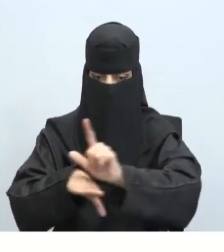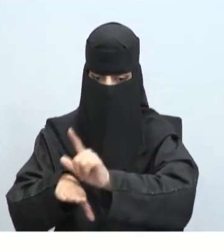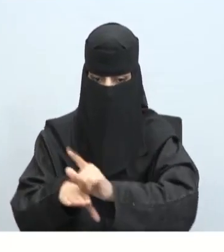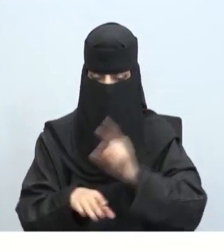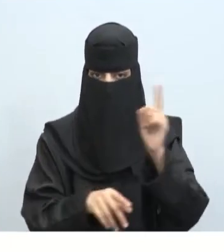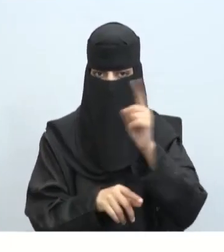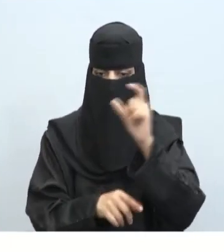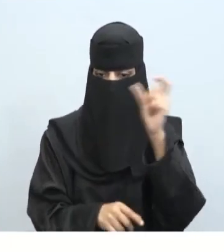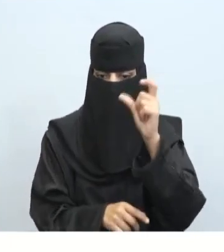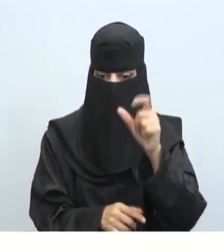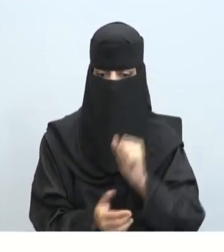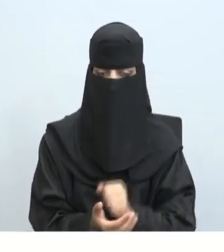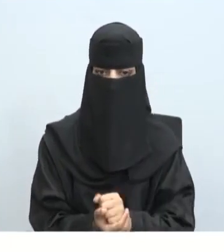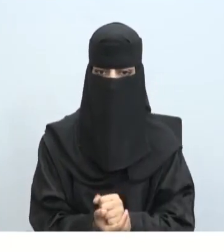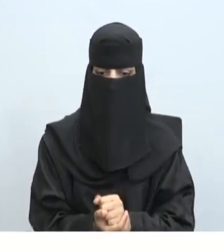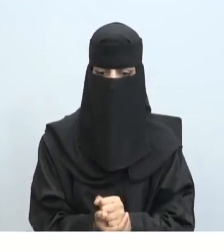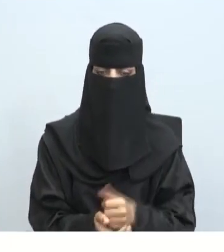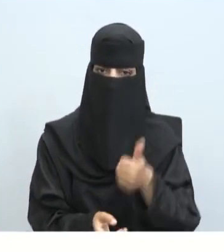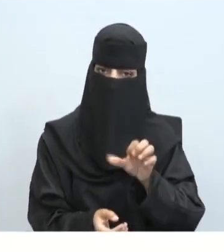للدول الاسلاميه